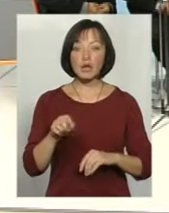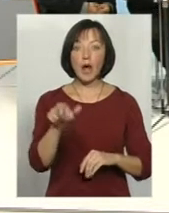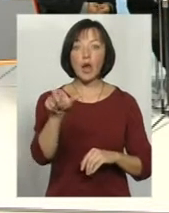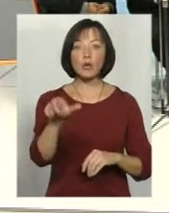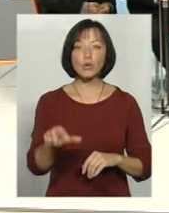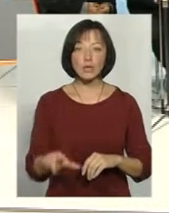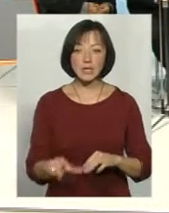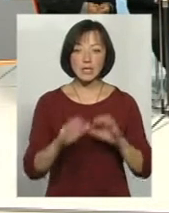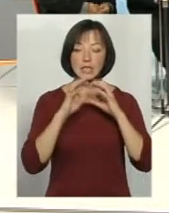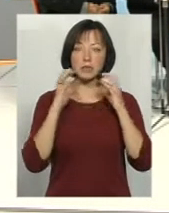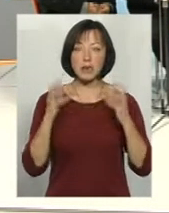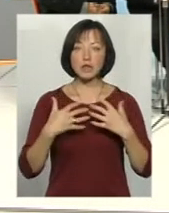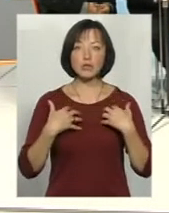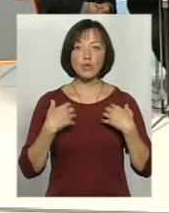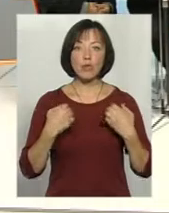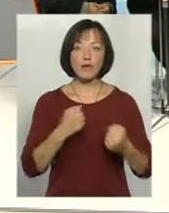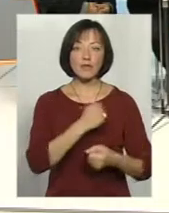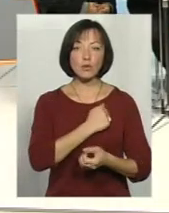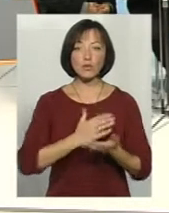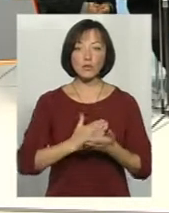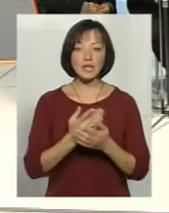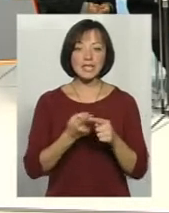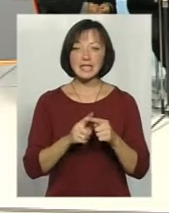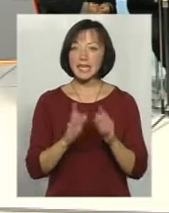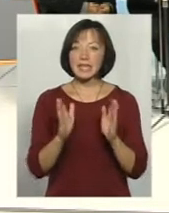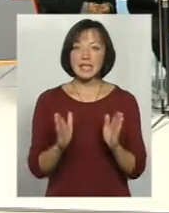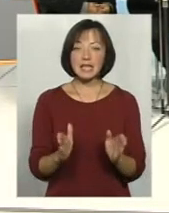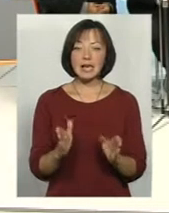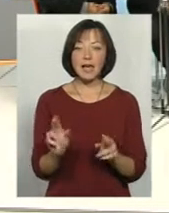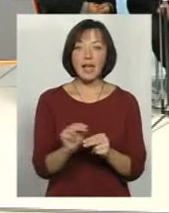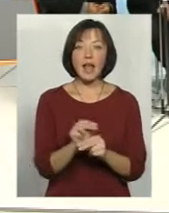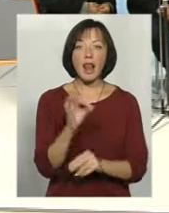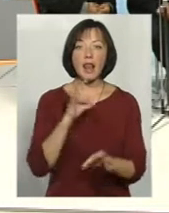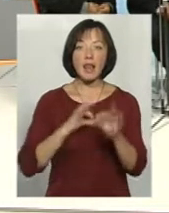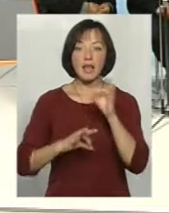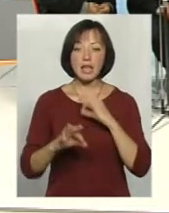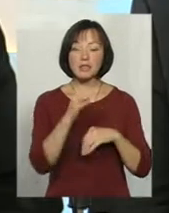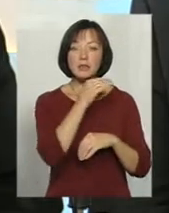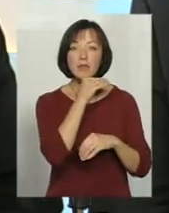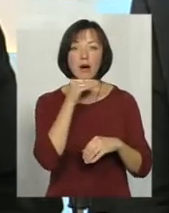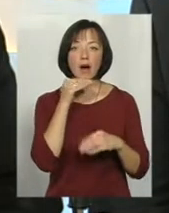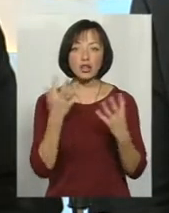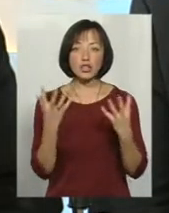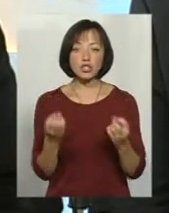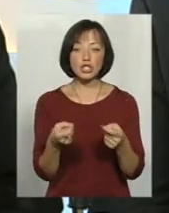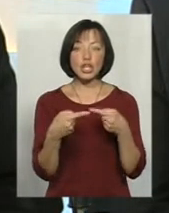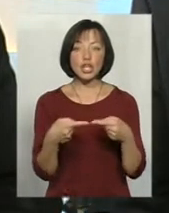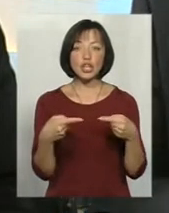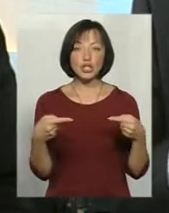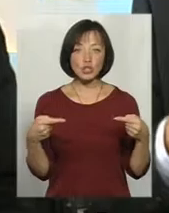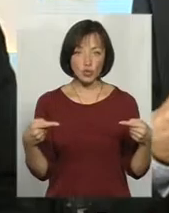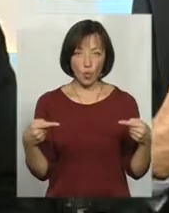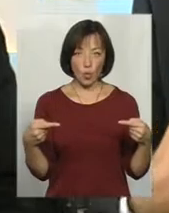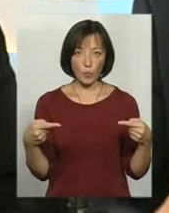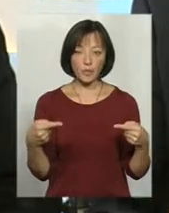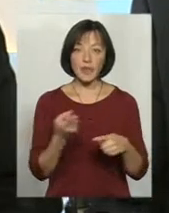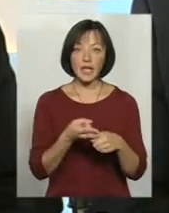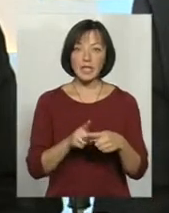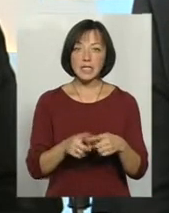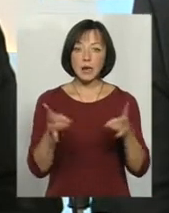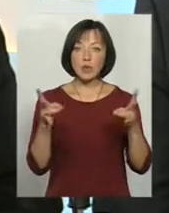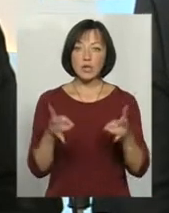тому що збереження здоров'я військовослужбовців – це не тільки одні ліки, це багато ще іншого. Це потрібний